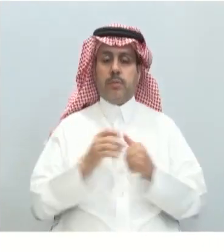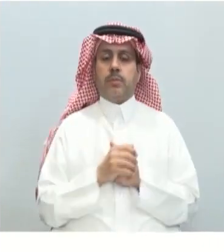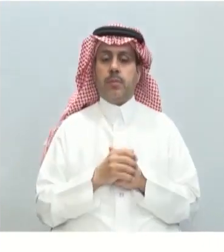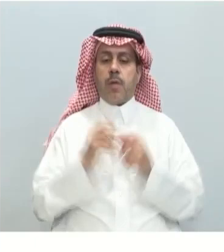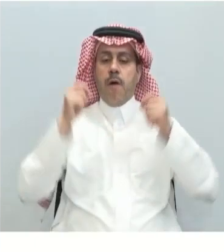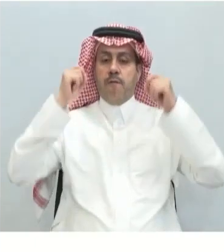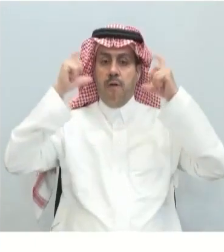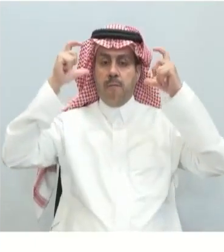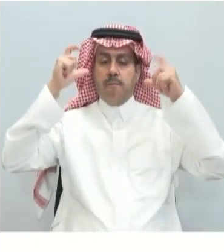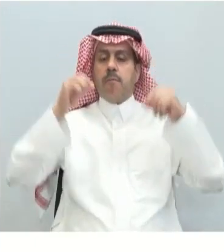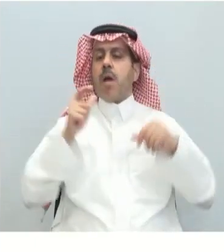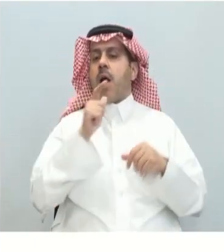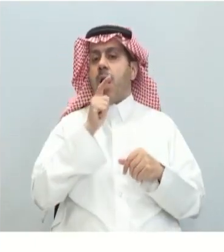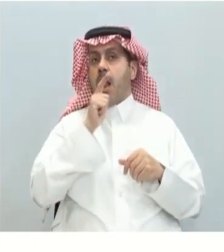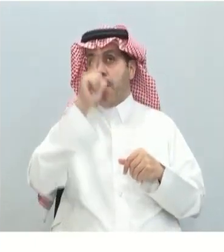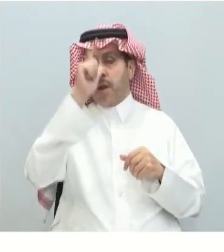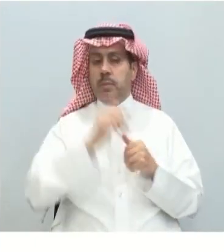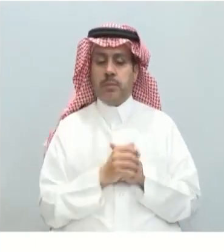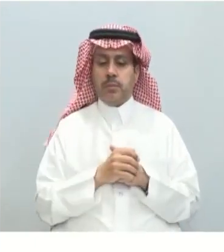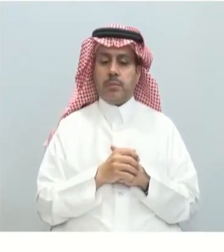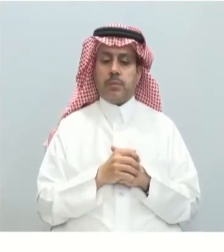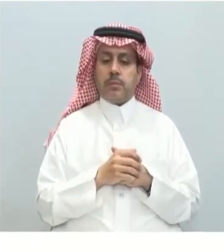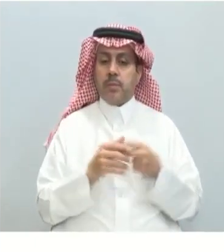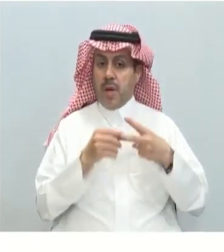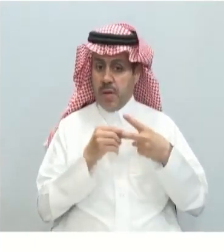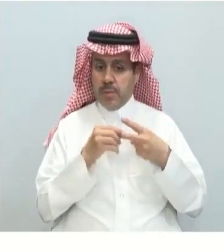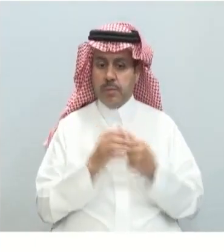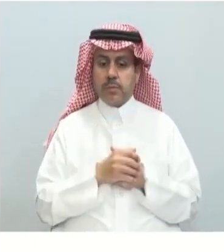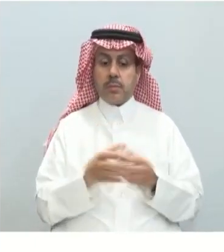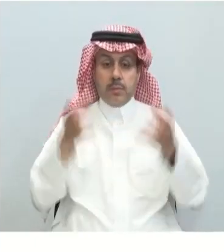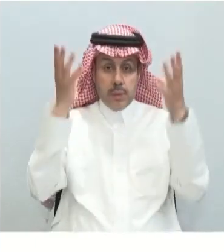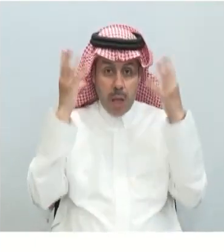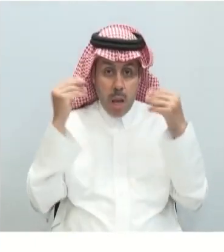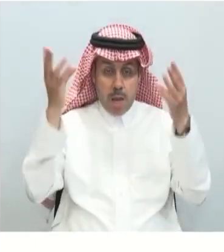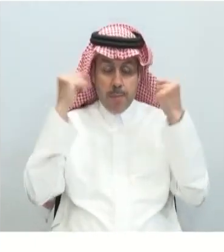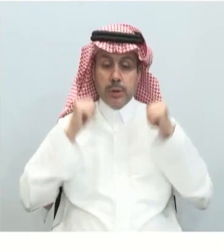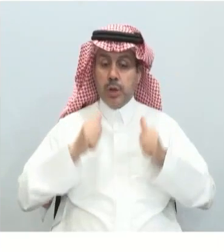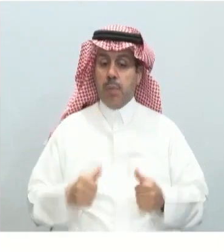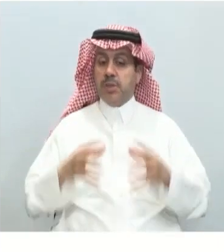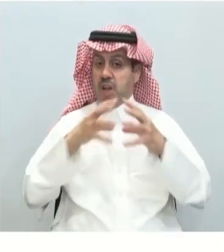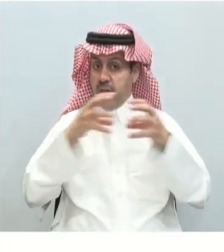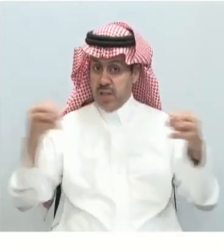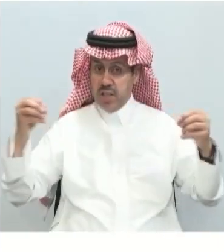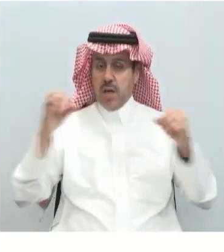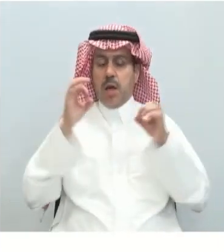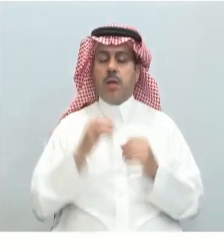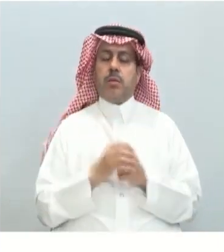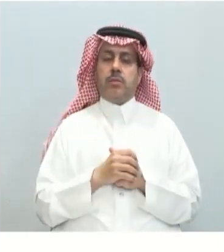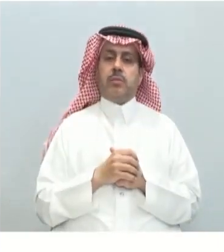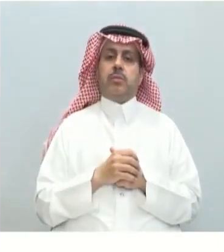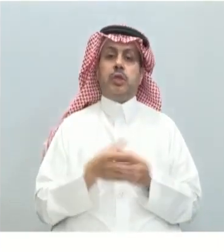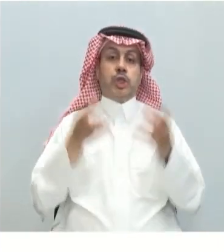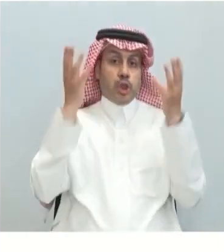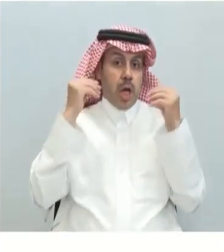يفهم كلام الله سبحانه وتعالى ايضا من الاهداف ان يتعلم الطالب تفسير الايات فتعلم